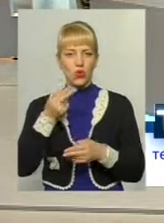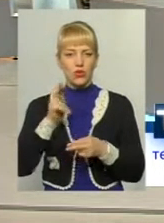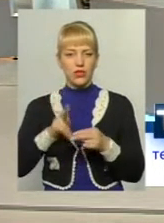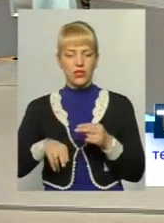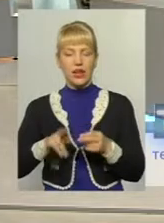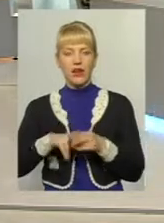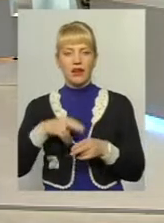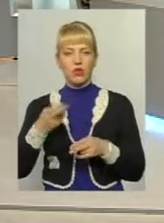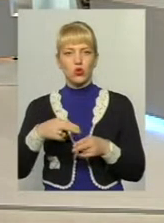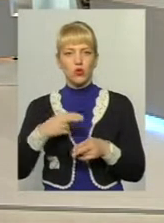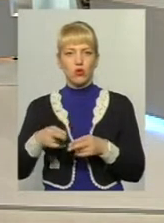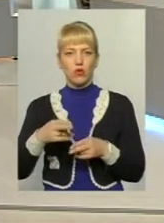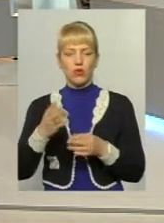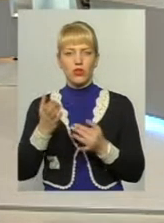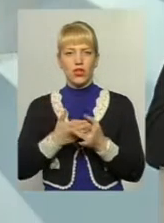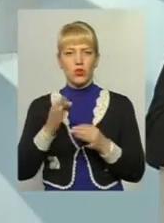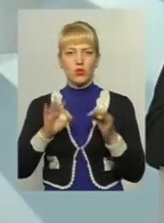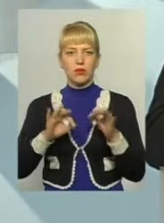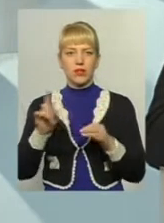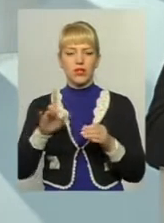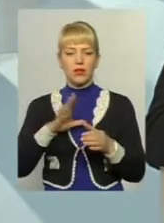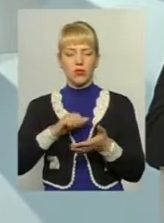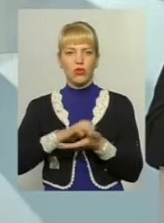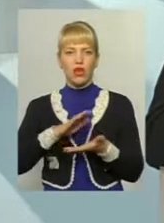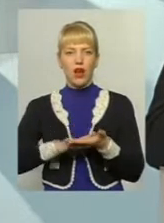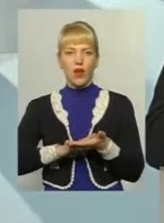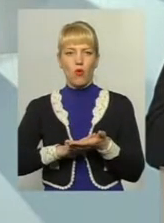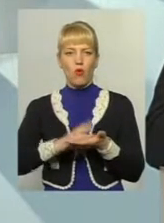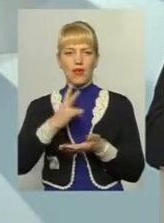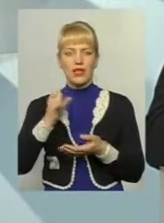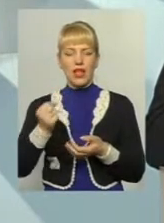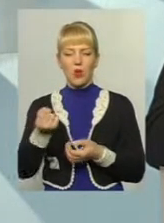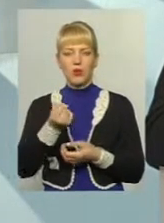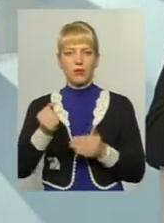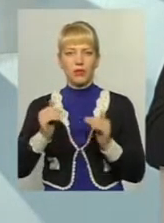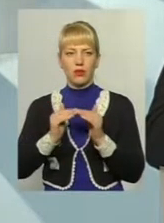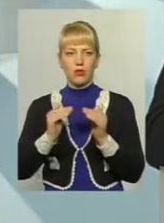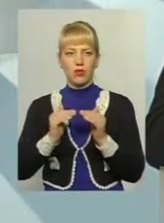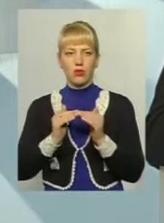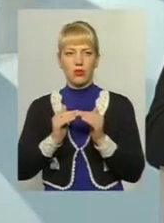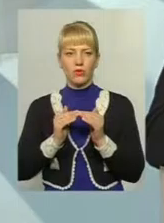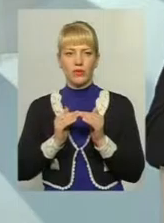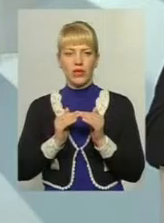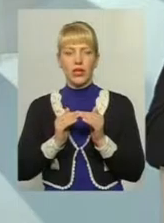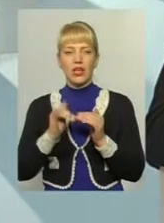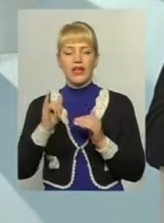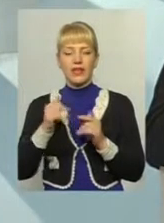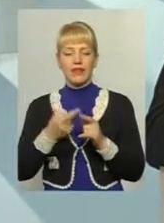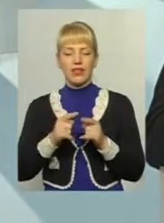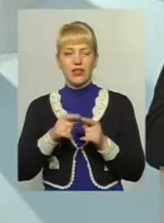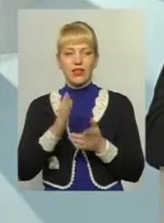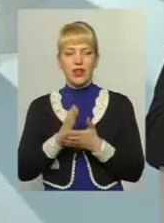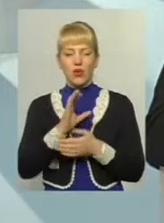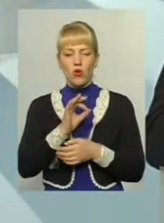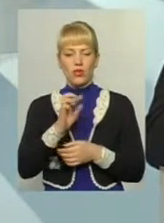решта 240, в них проблема залишається невирішеною. Звичайно, там не такі суми, але тим не менше. В